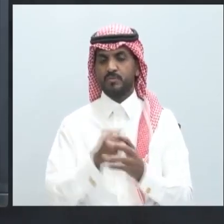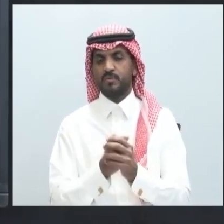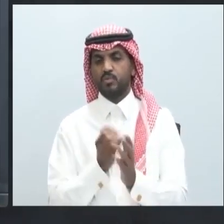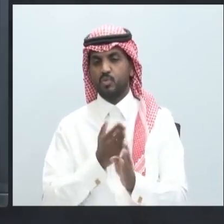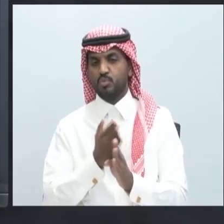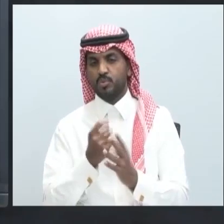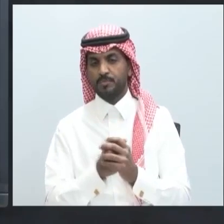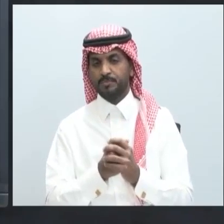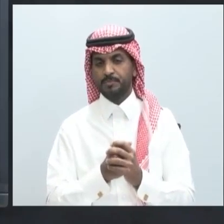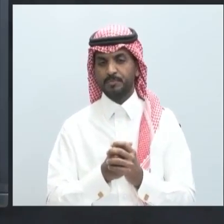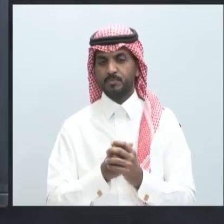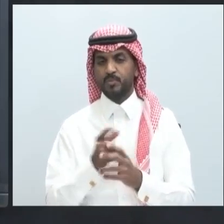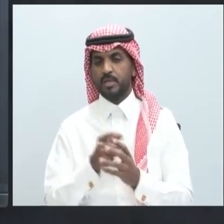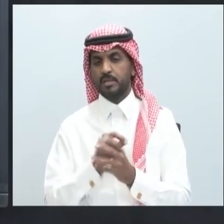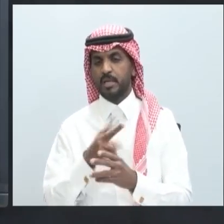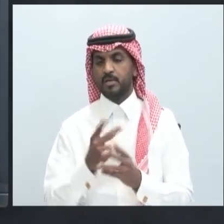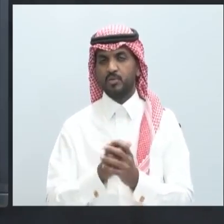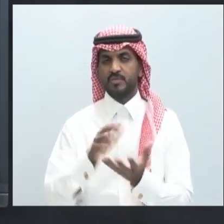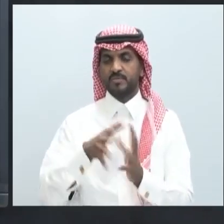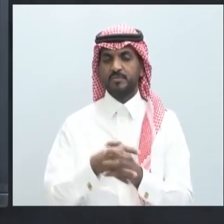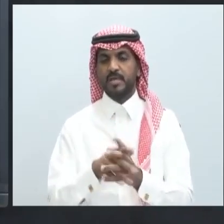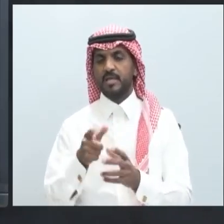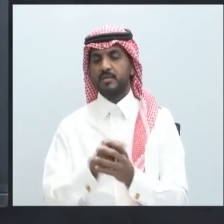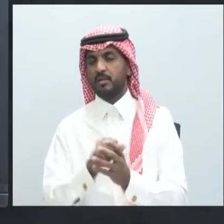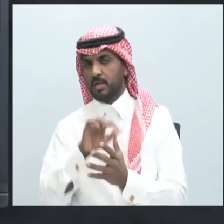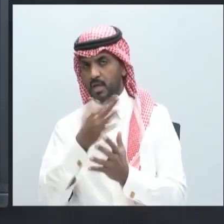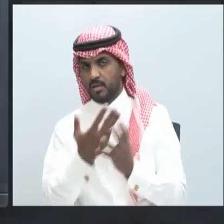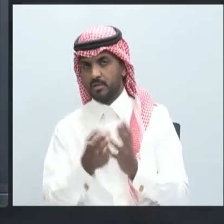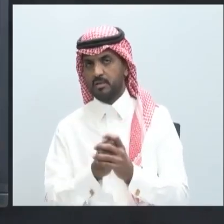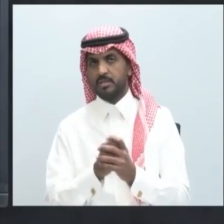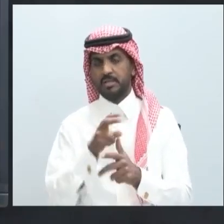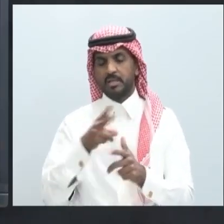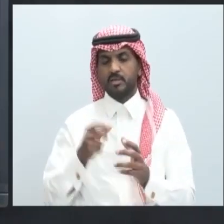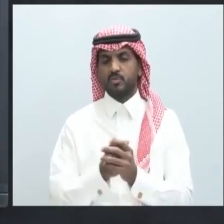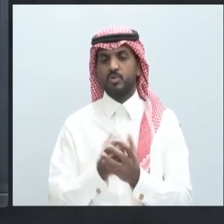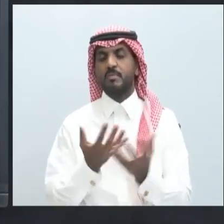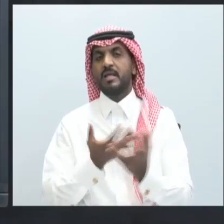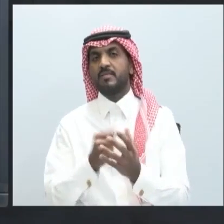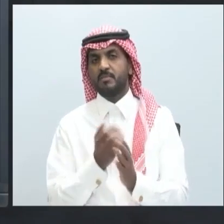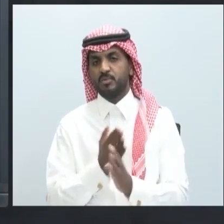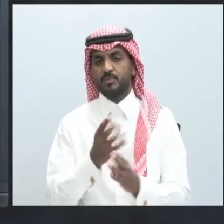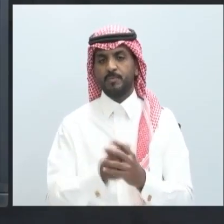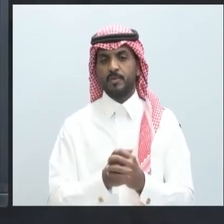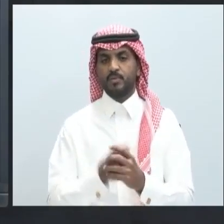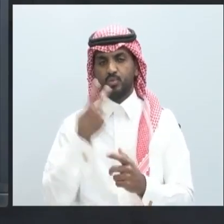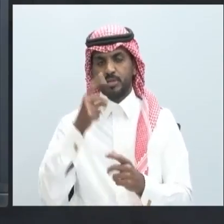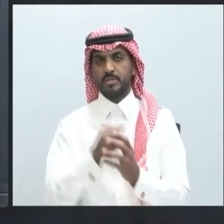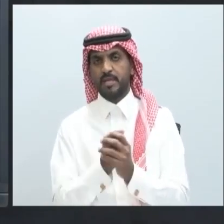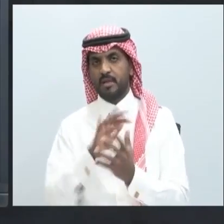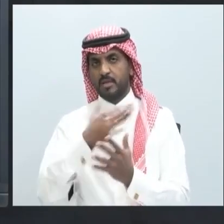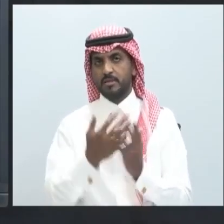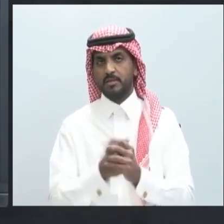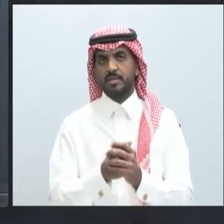جيني عمليه العبور الجيني هنالك تغير في الصفات اذا هذه الخريطه الكروموسوميه سوف تتغير كلما حدث عمليه عبور جيني سوف نشاهد هذه الخريطه